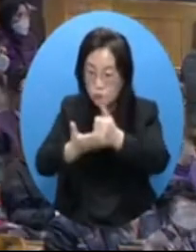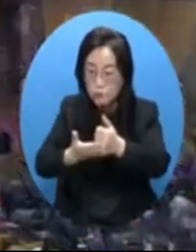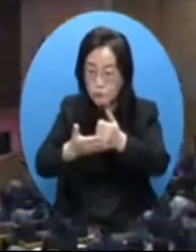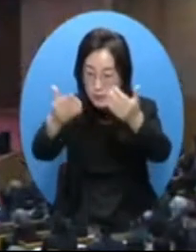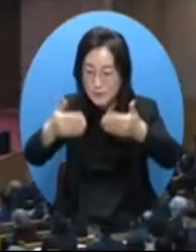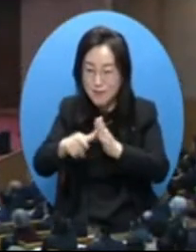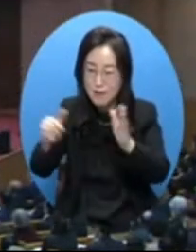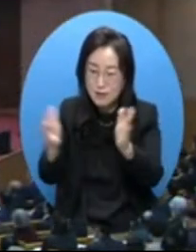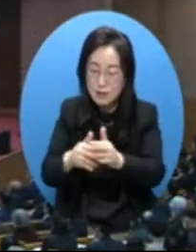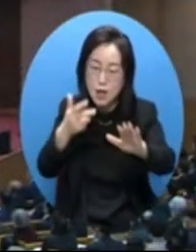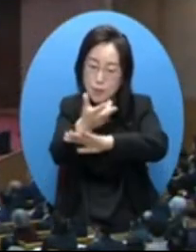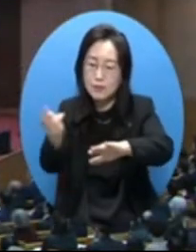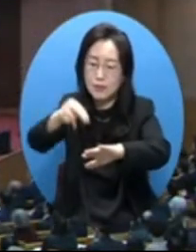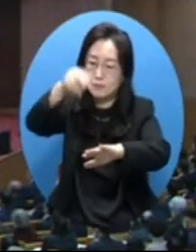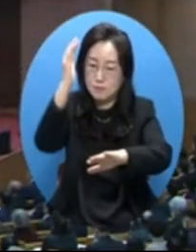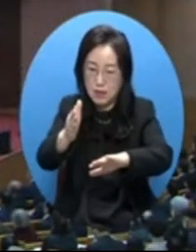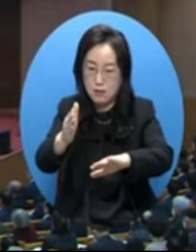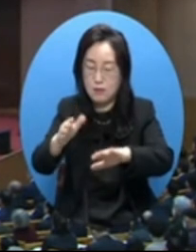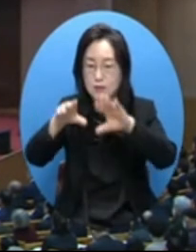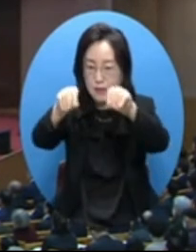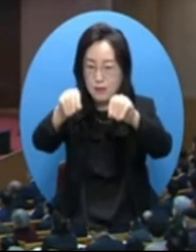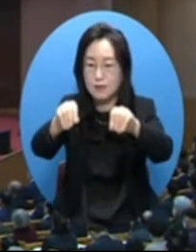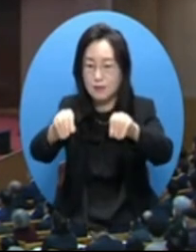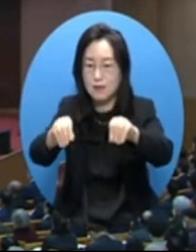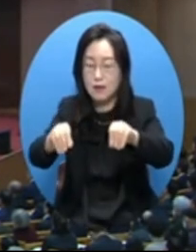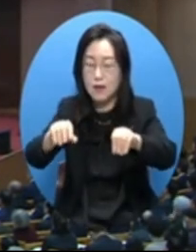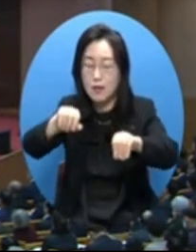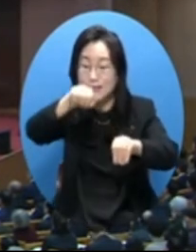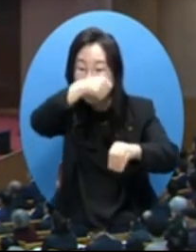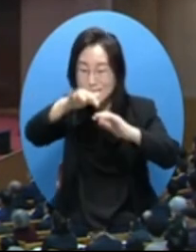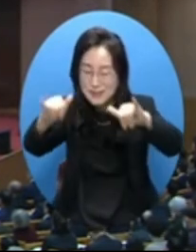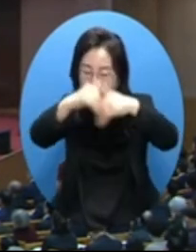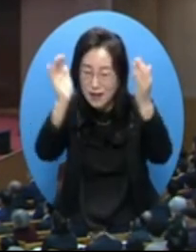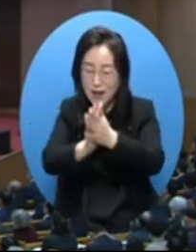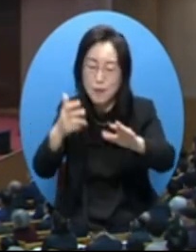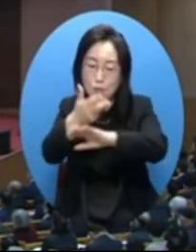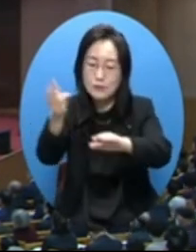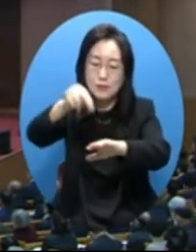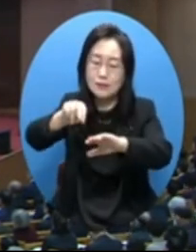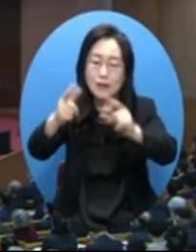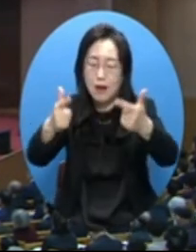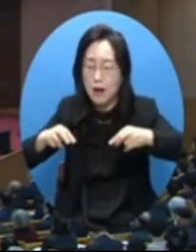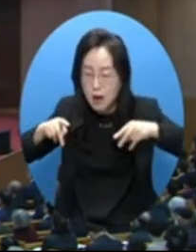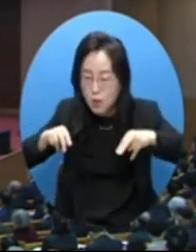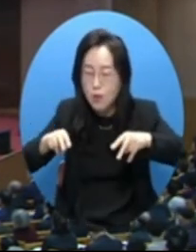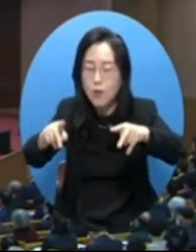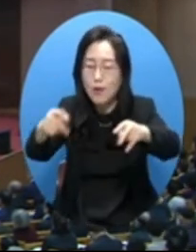그래서 모든 흑인들이 버스 타지 않는 운동을